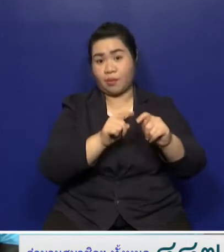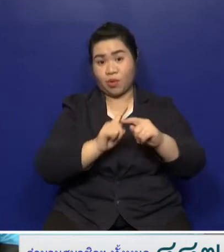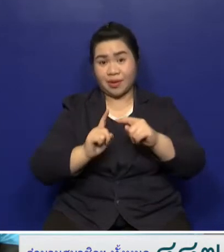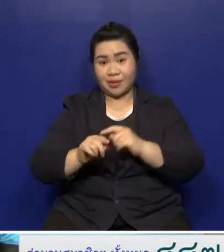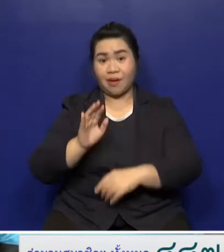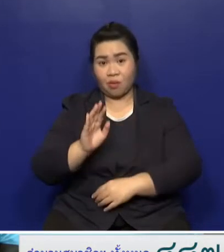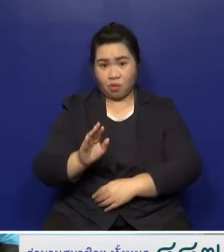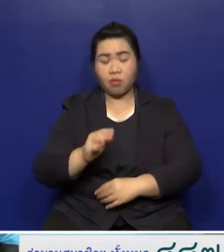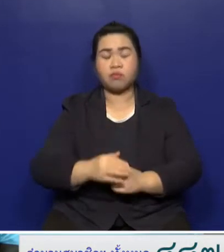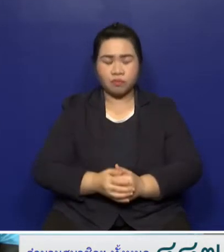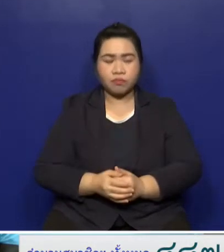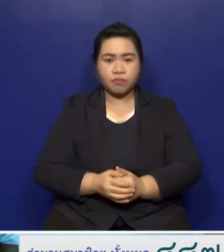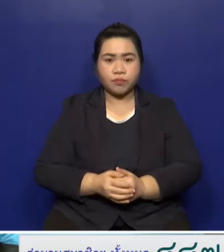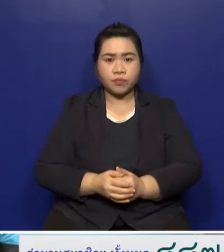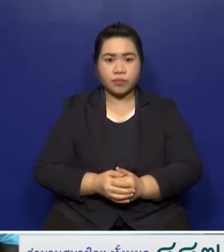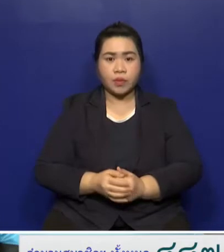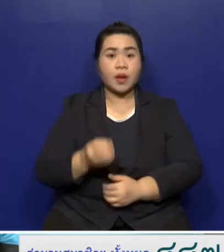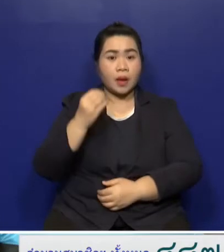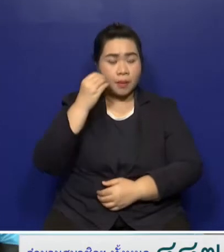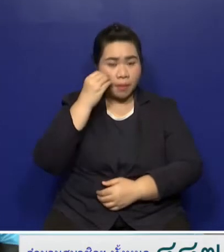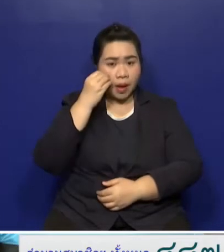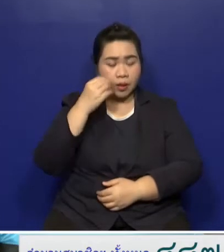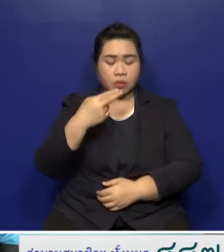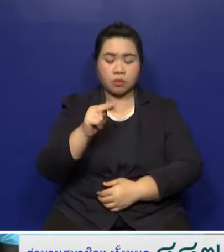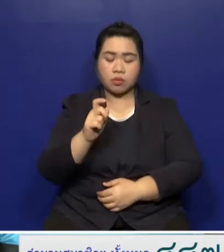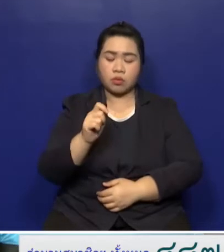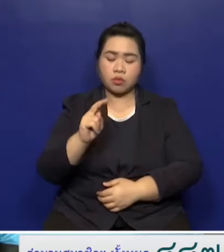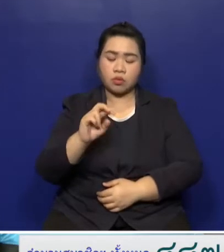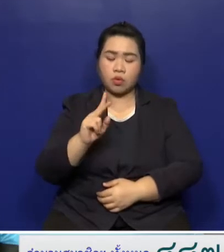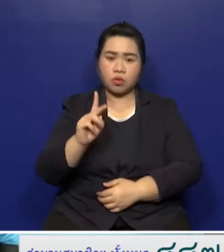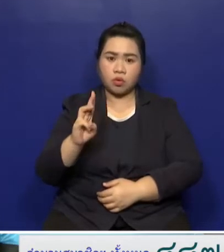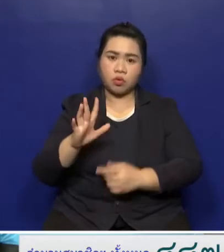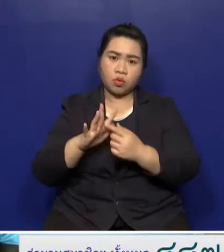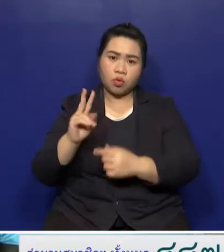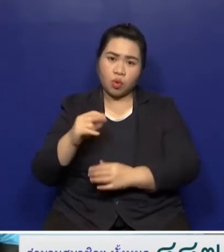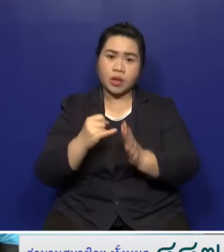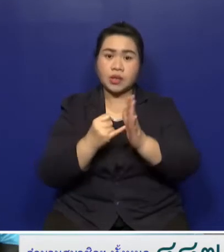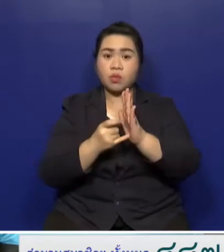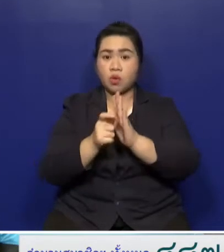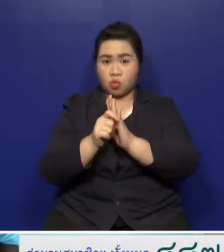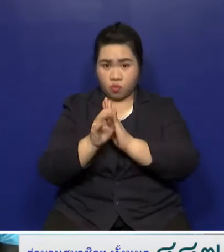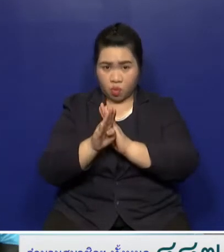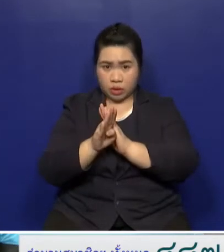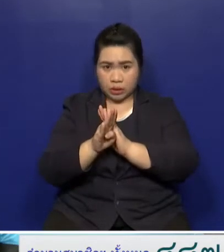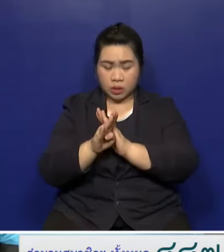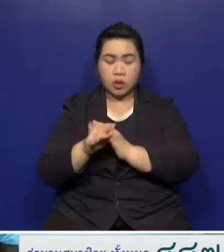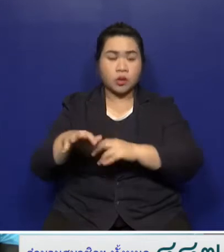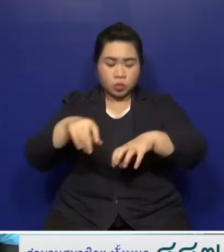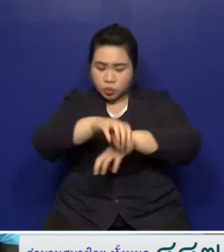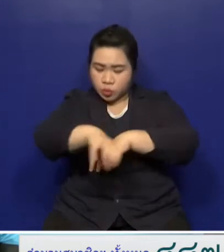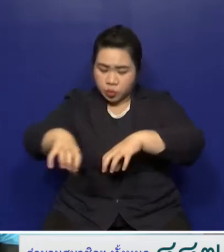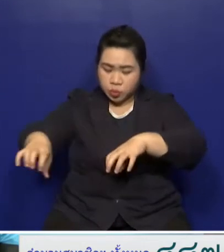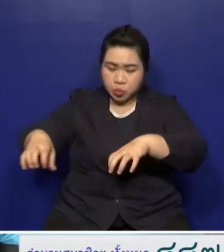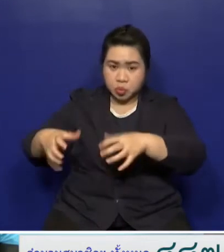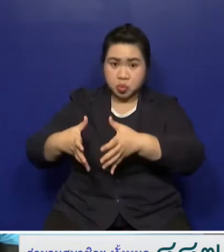ขว่าบ้านหนองกวางตำบลศรีสุขอำเภอเคืองในจังหวัดอุบลเป็นหมู่บ้านขนาดใหญ่มีแหล่งน้ำ